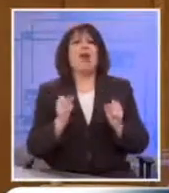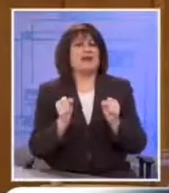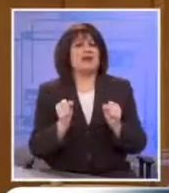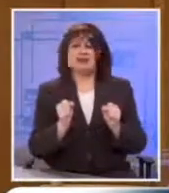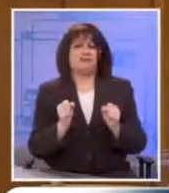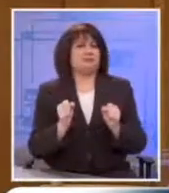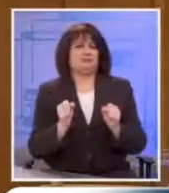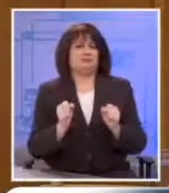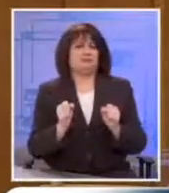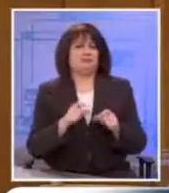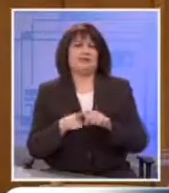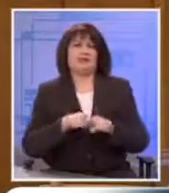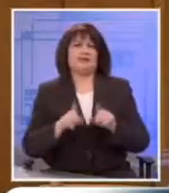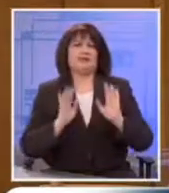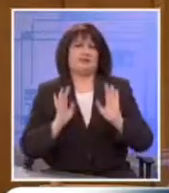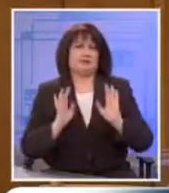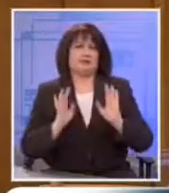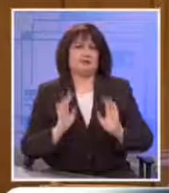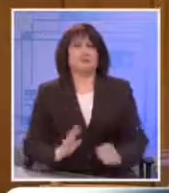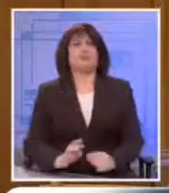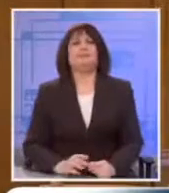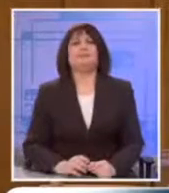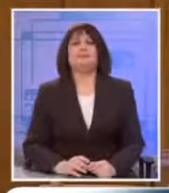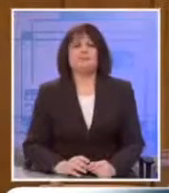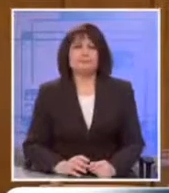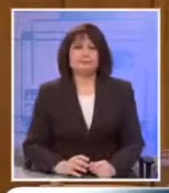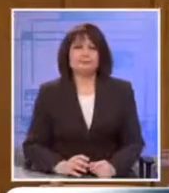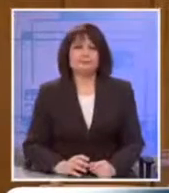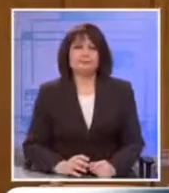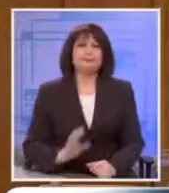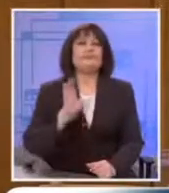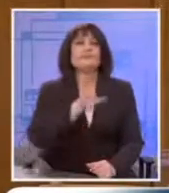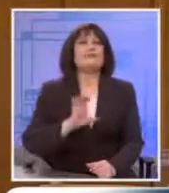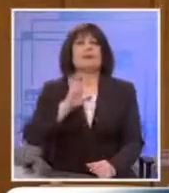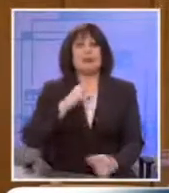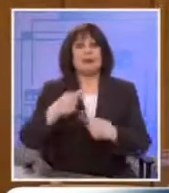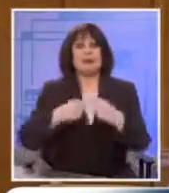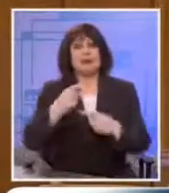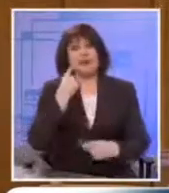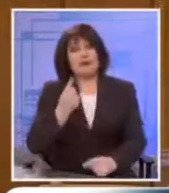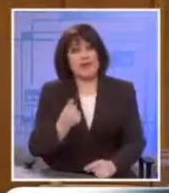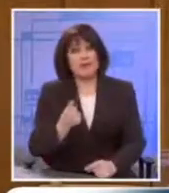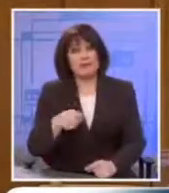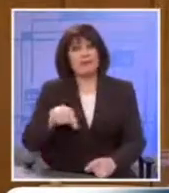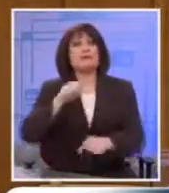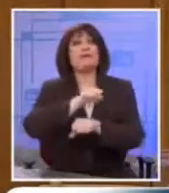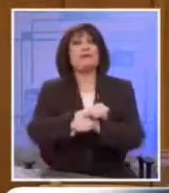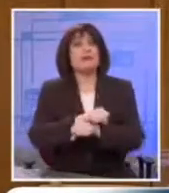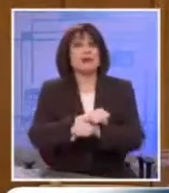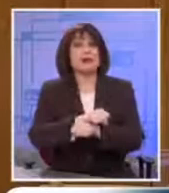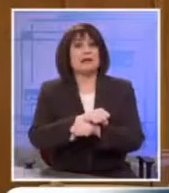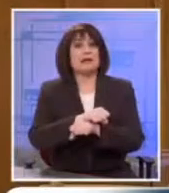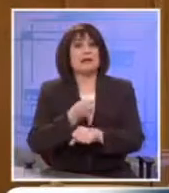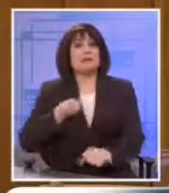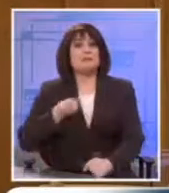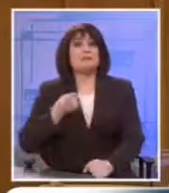ασφάλεια. Όπως έχει βρεθεί στην ευρωπαϊκή εμπειρία, αυτές οι φυλακές αυξάνουν